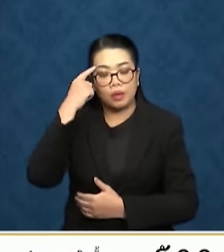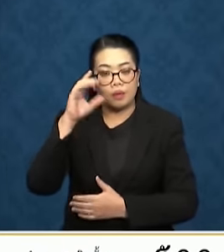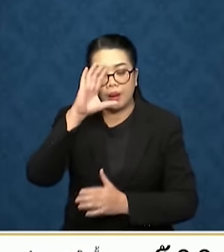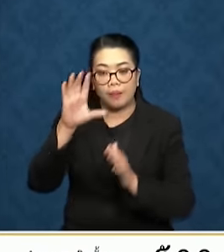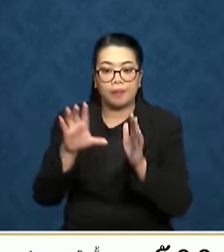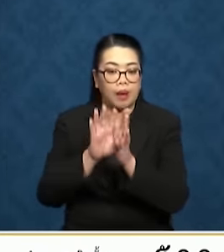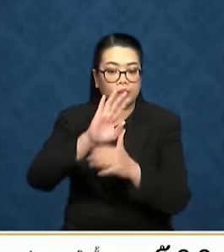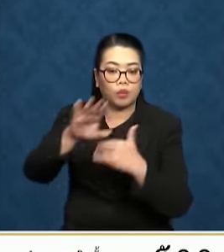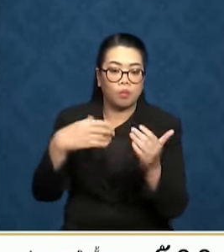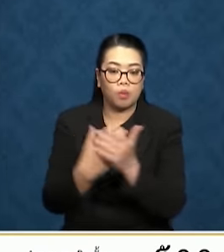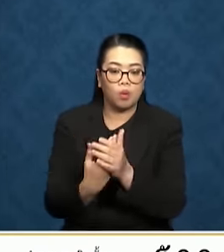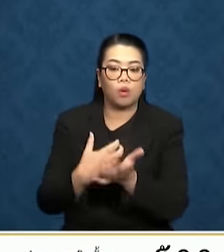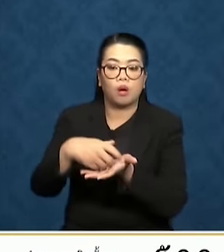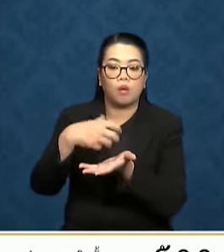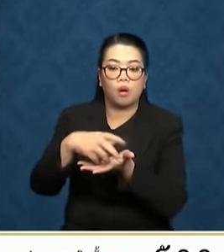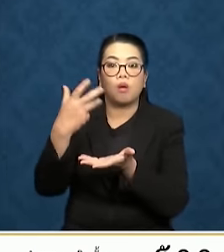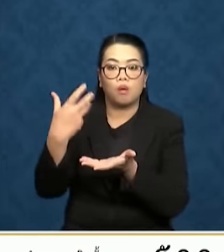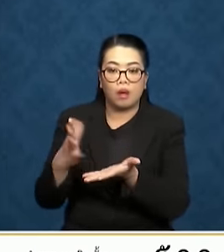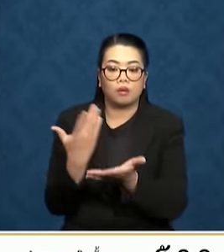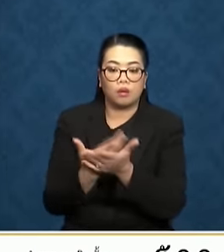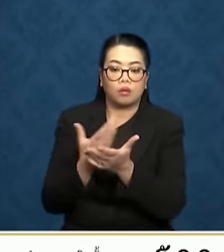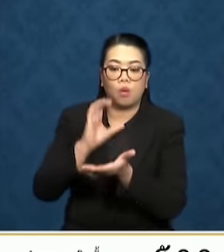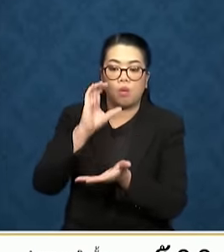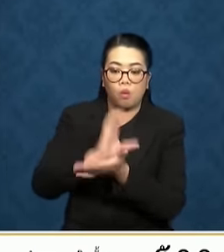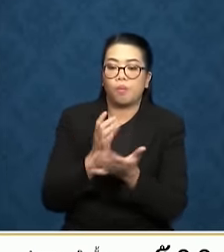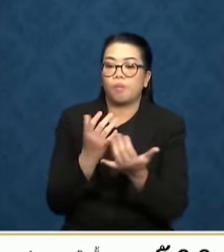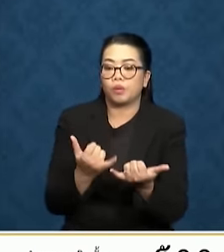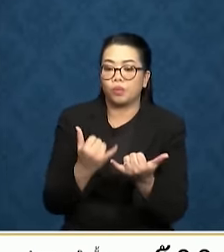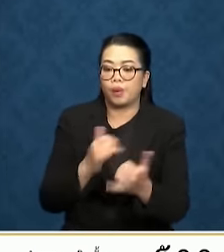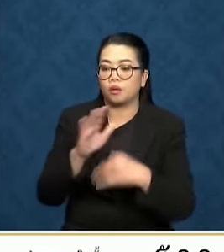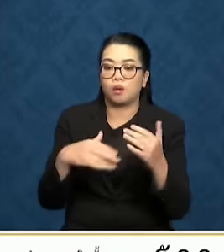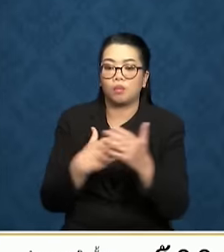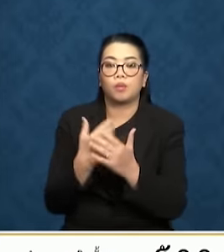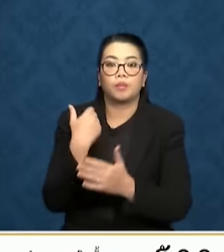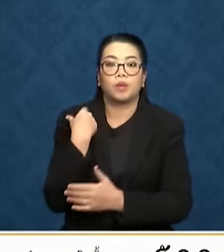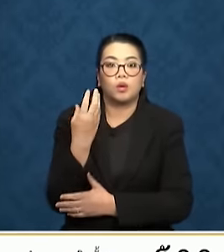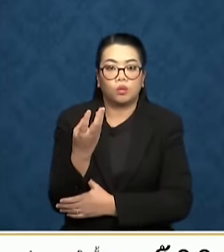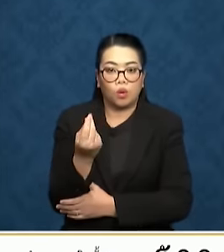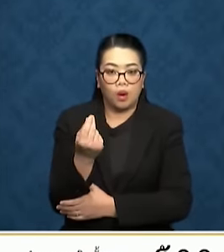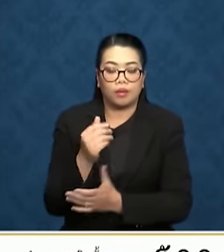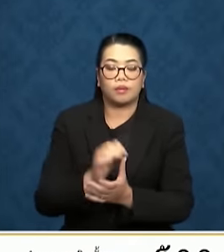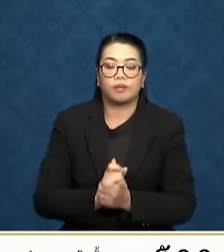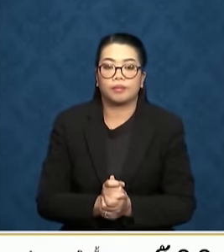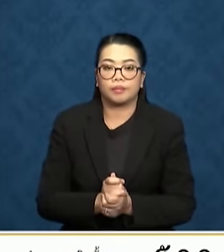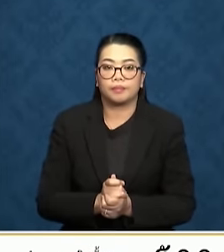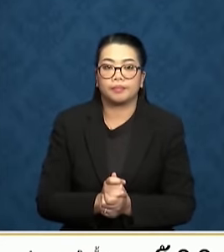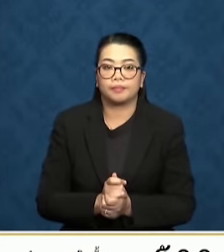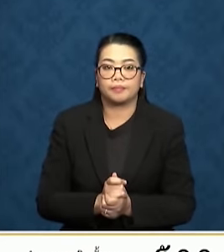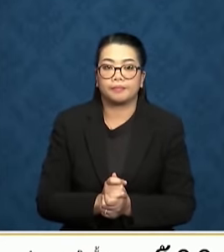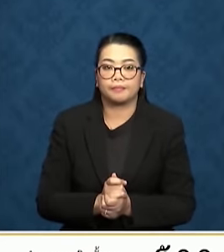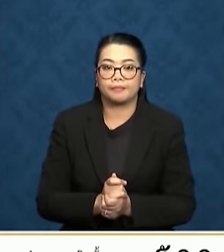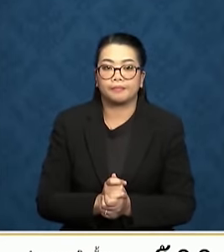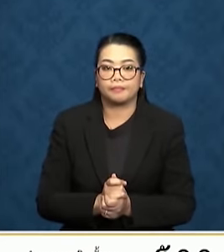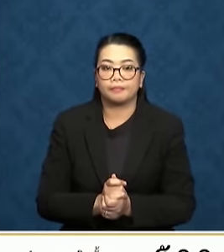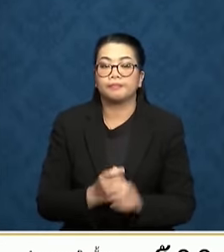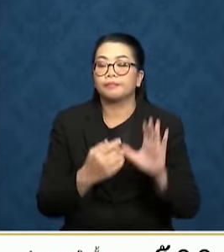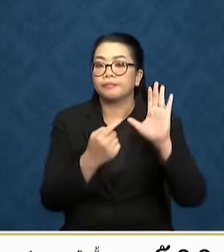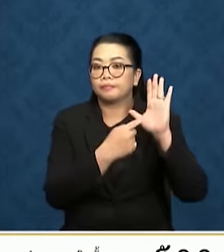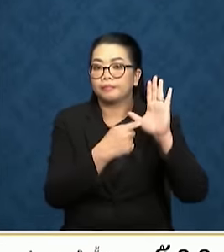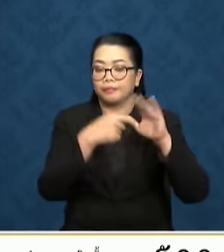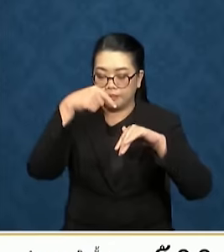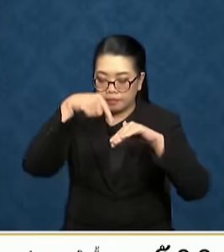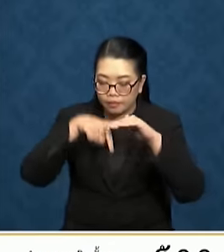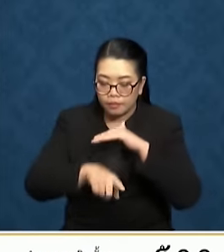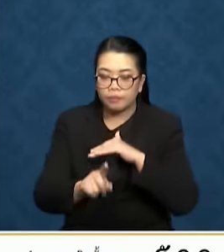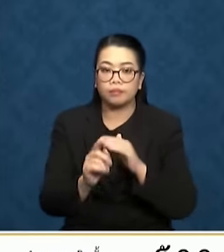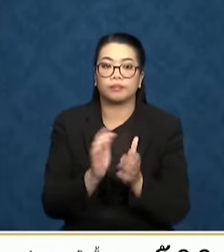รวมไปให้ประชาชนได้เห็นแล้วว่าสถานะของงบประมาณไทยในภาพกว้างที่สุดมันเป็นยังไงคราวนี้ผมอยากจะลงลึกปอก